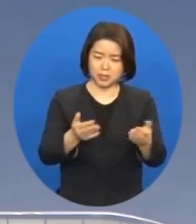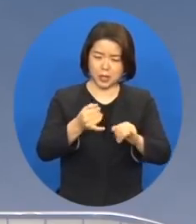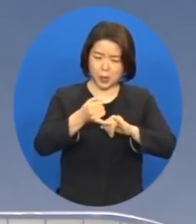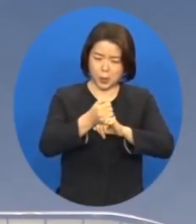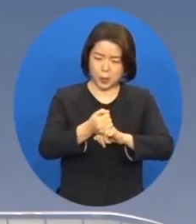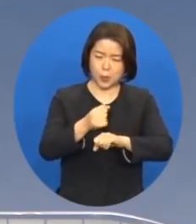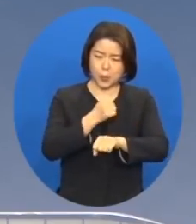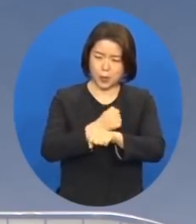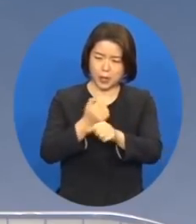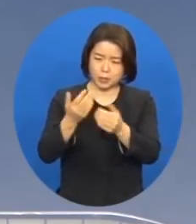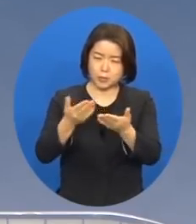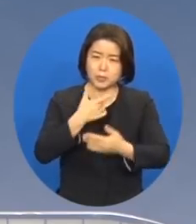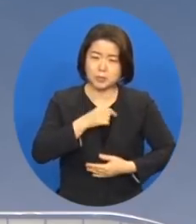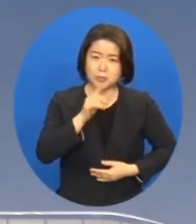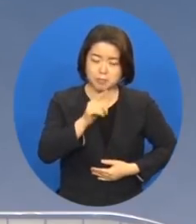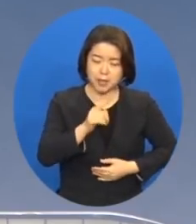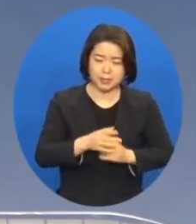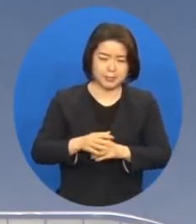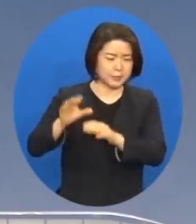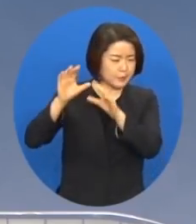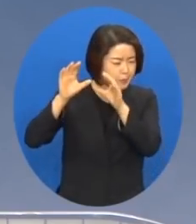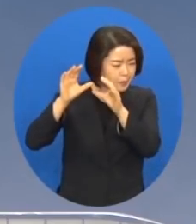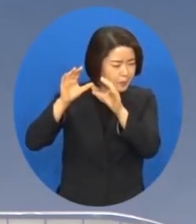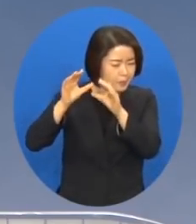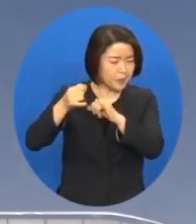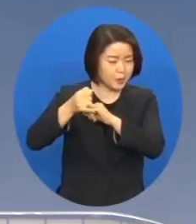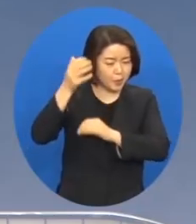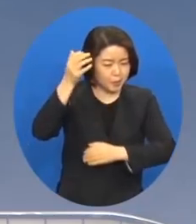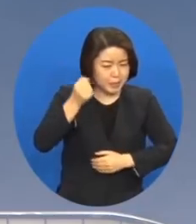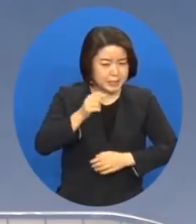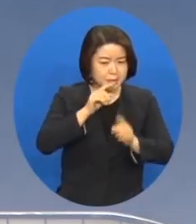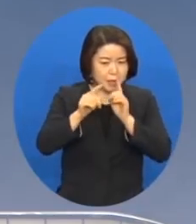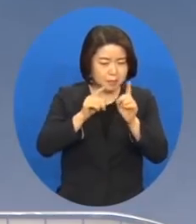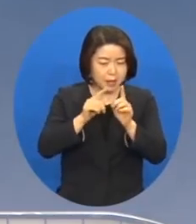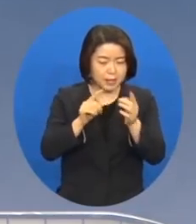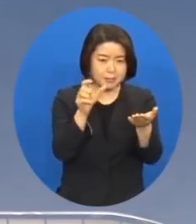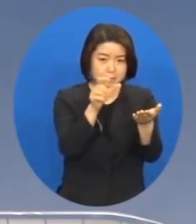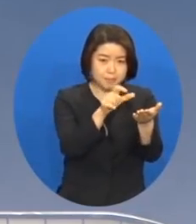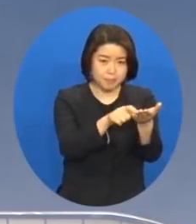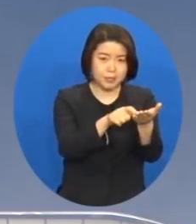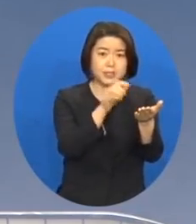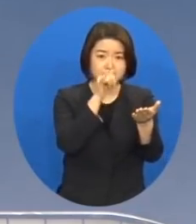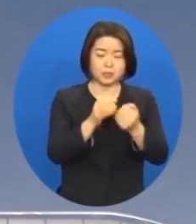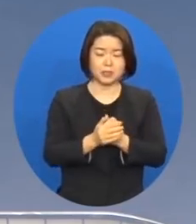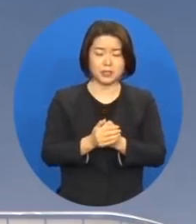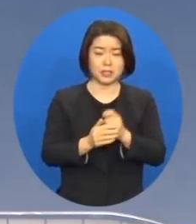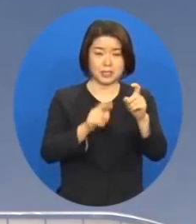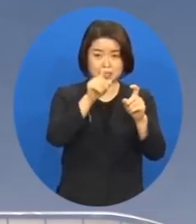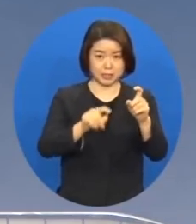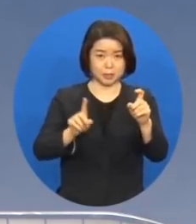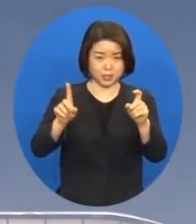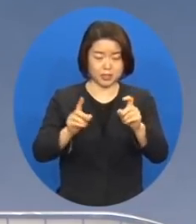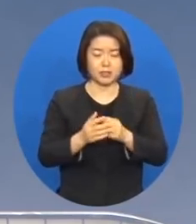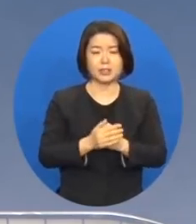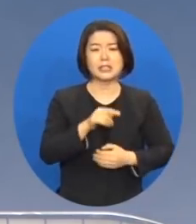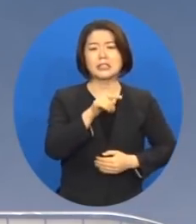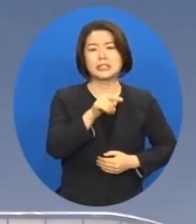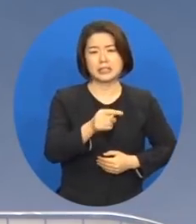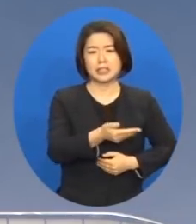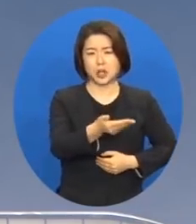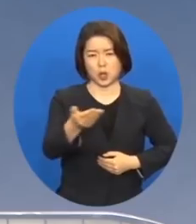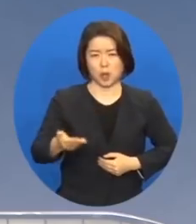귀담아 들어야 된다는 말씀으로 이 본문을 시작을 합니다. 1절에 보면 나는 여러분이 이 사실을